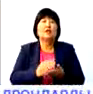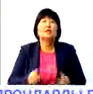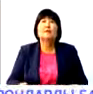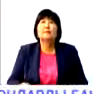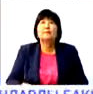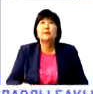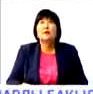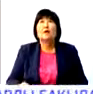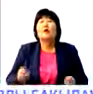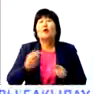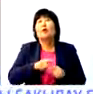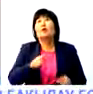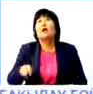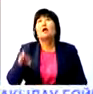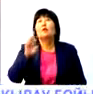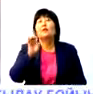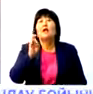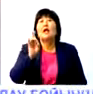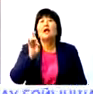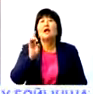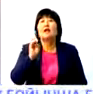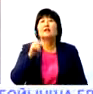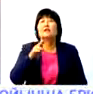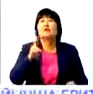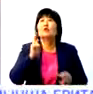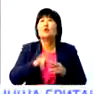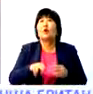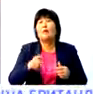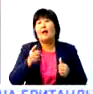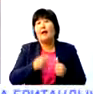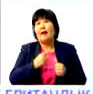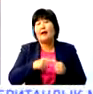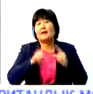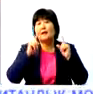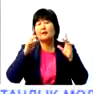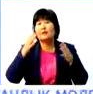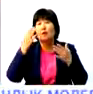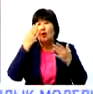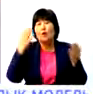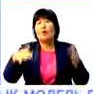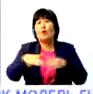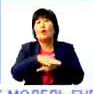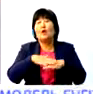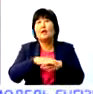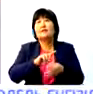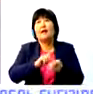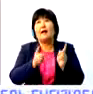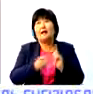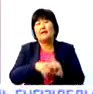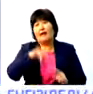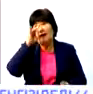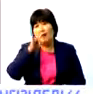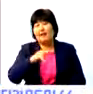дейін брендін жоғалтпаған, атын қалыптастырып, ұлттың ұлық арнасына арналған